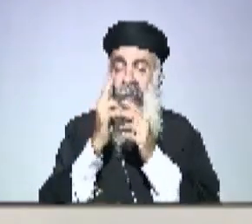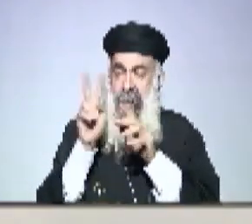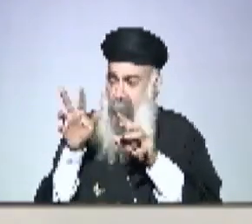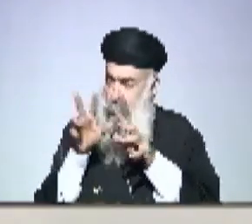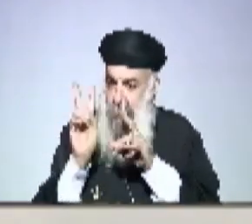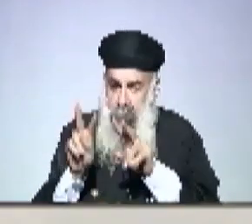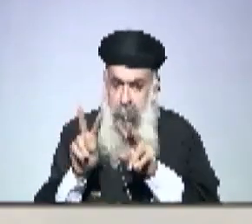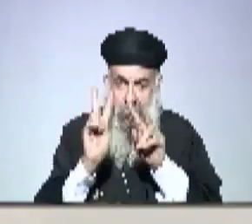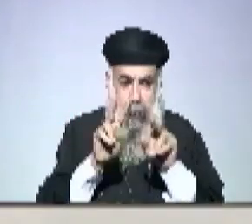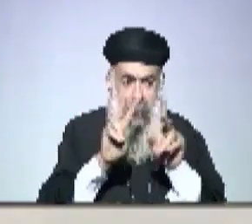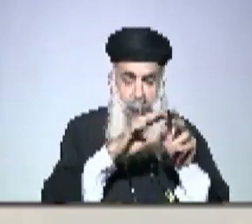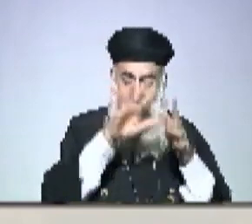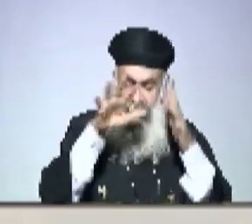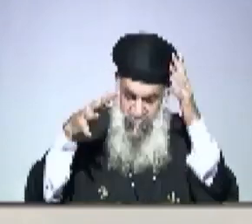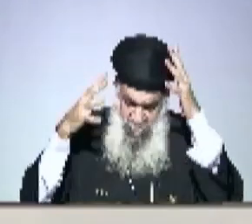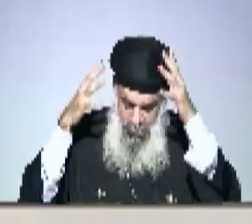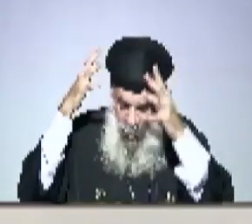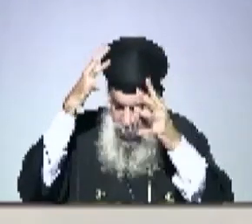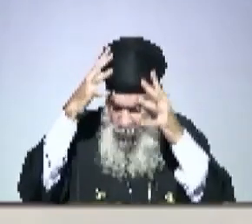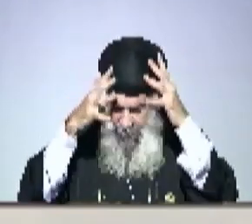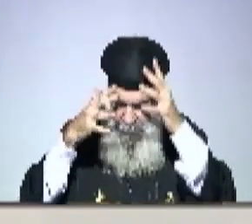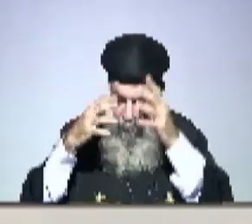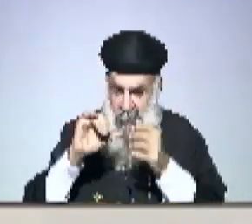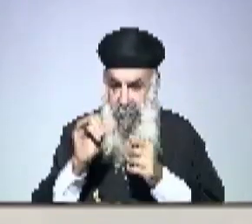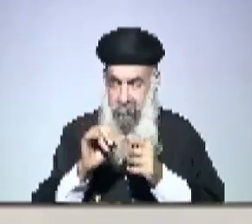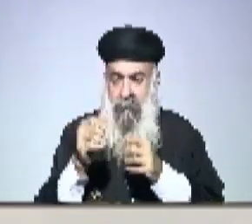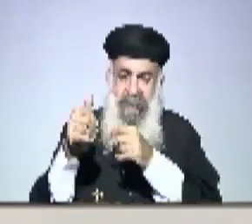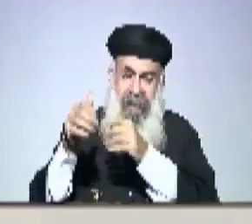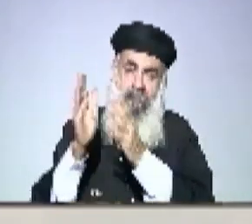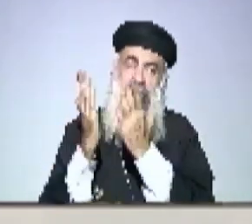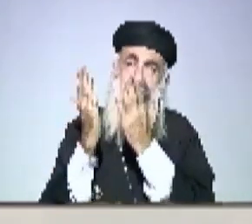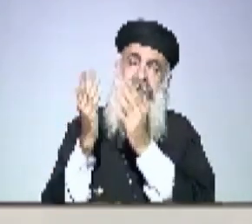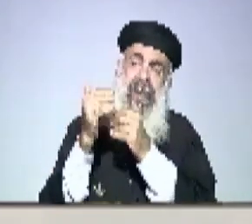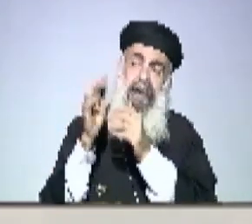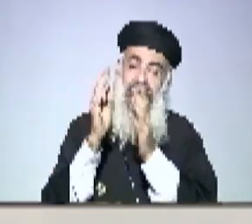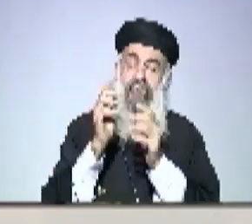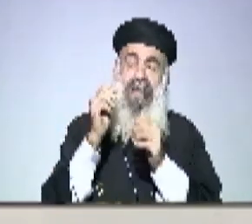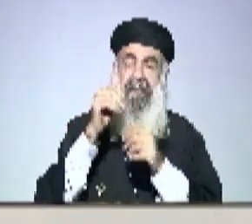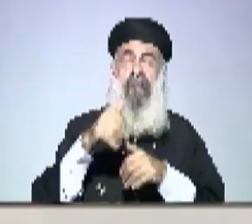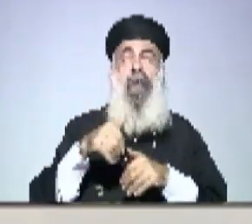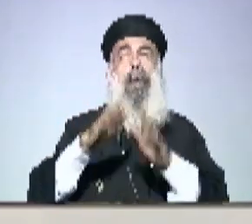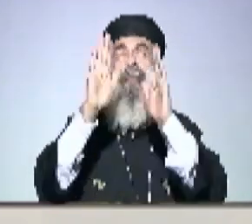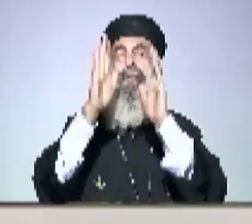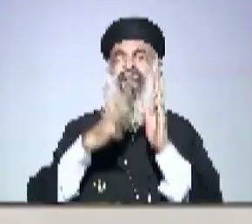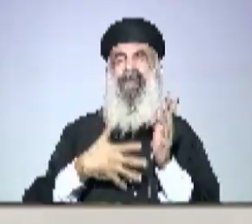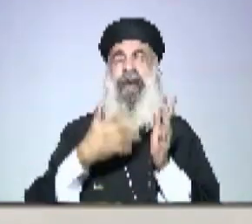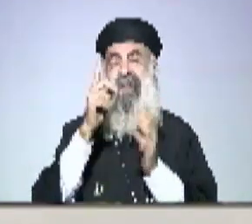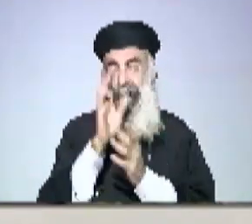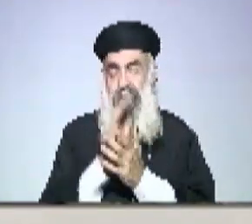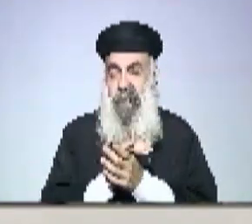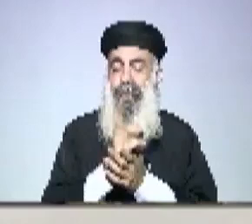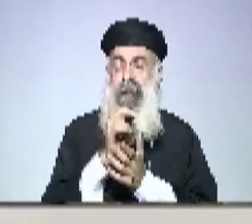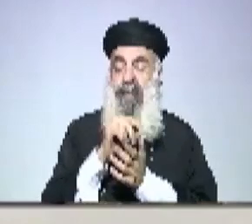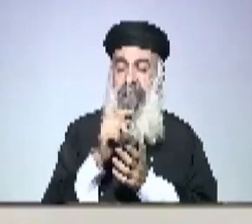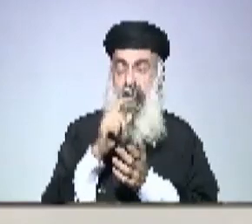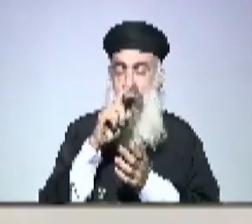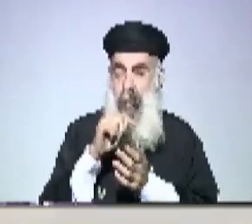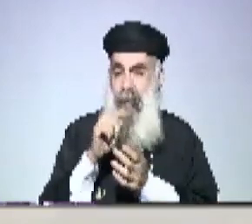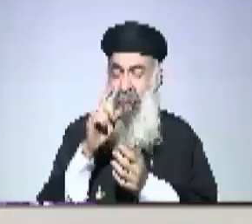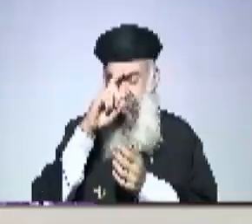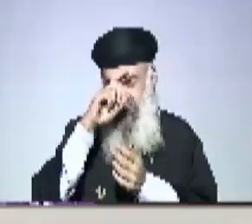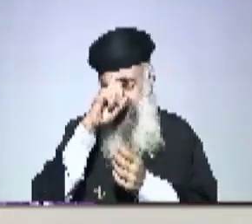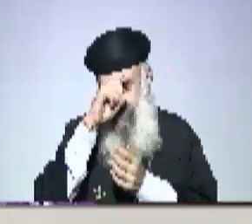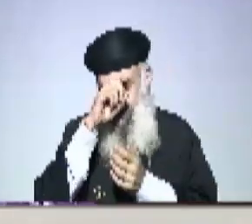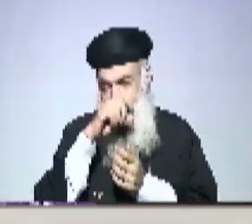الروحيه ومممكن يتذمر على الله ويبقى اوضاعهم مش كويسه